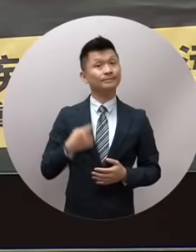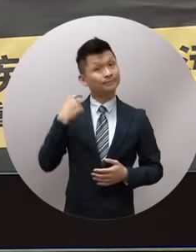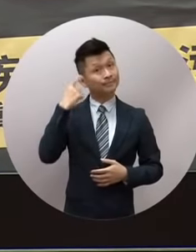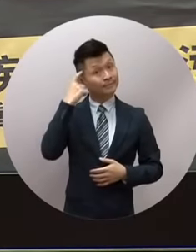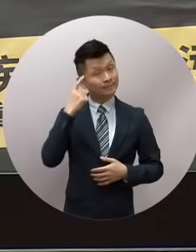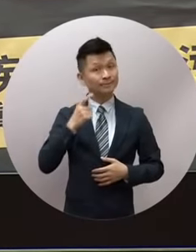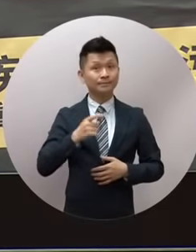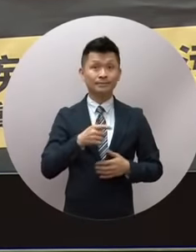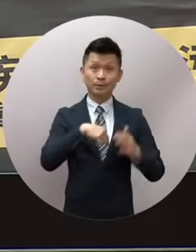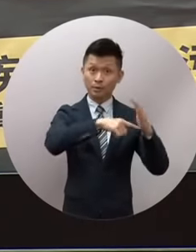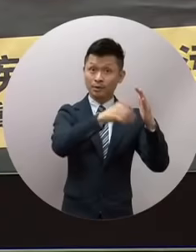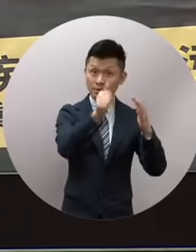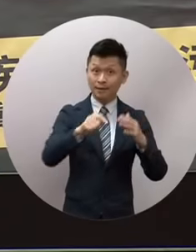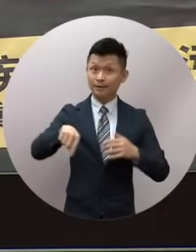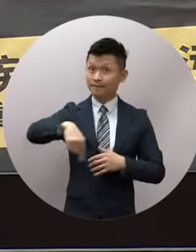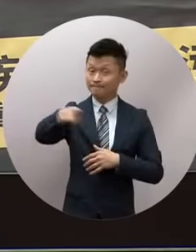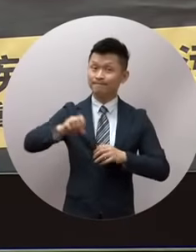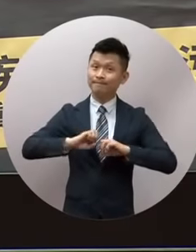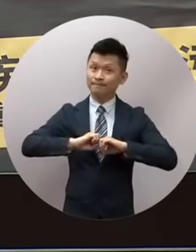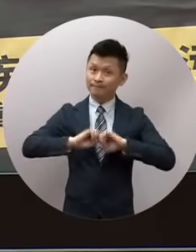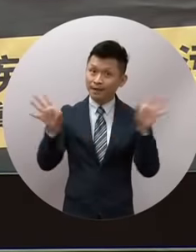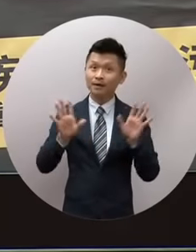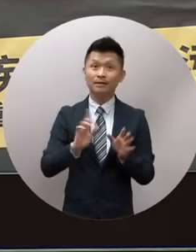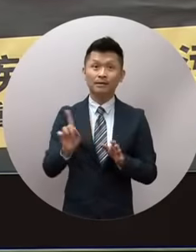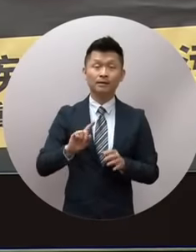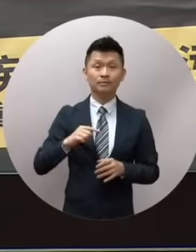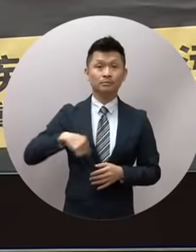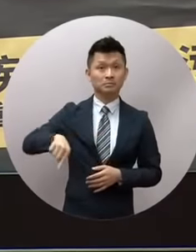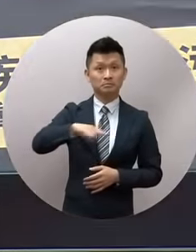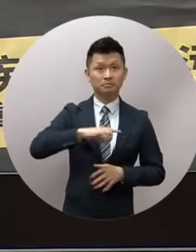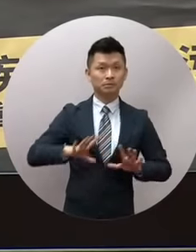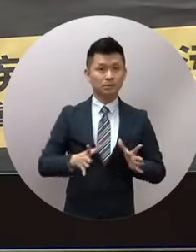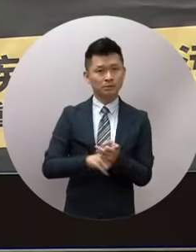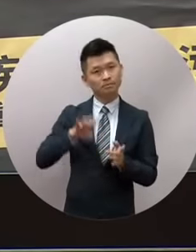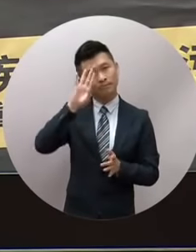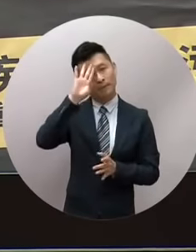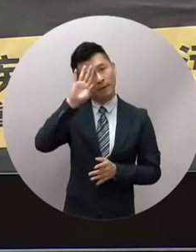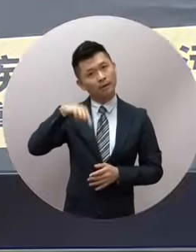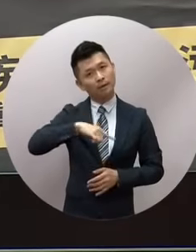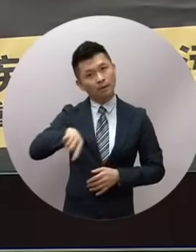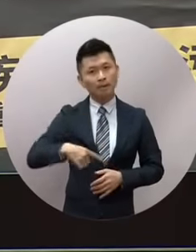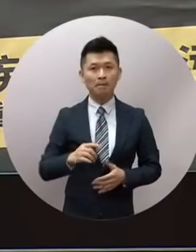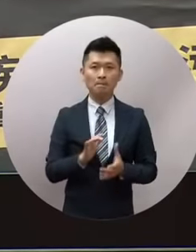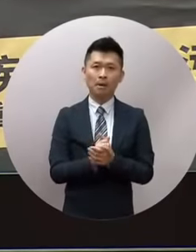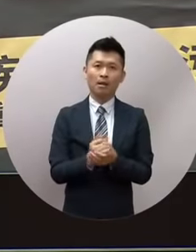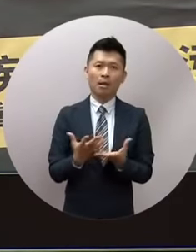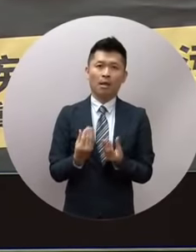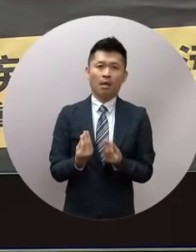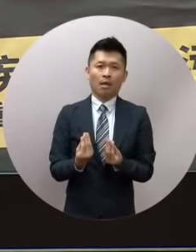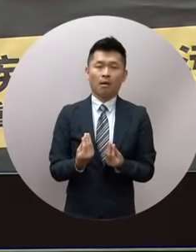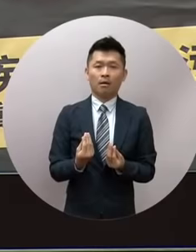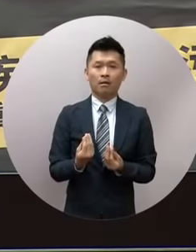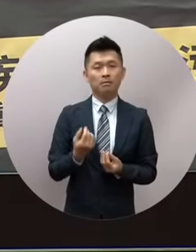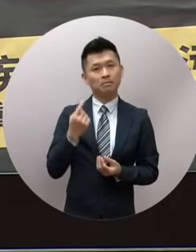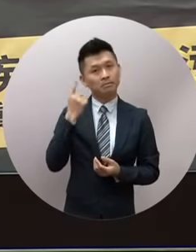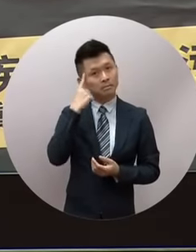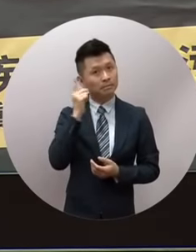大家分享，跟院长以及大家分享一下，就是说一些他们这些身为精神疾患者、精神失序朋友的想法。因为日